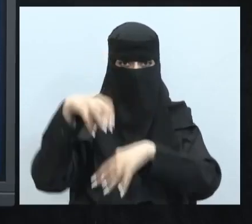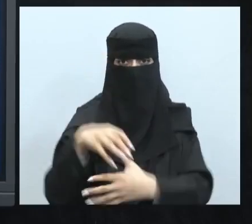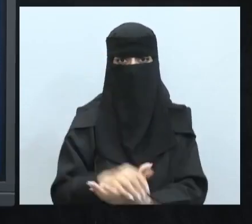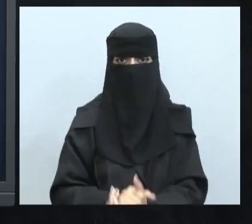وبركاته